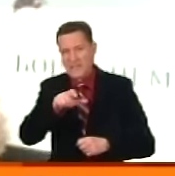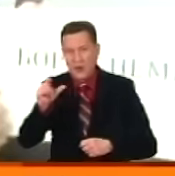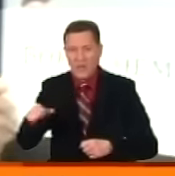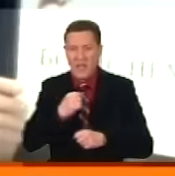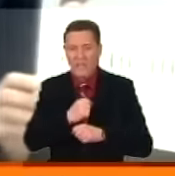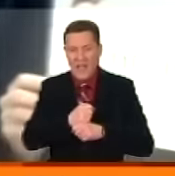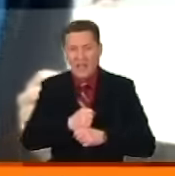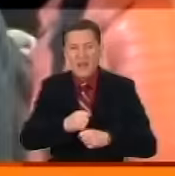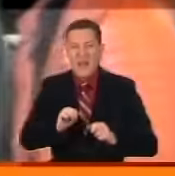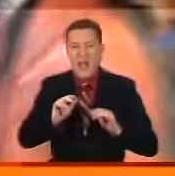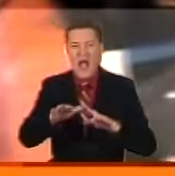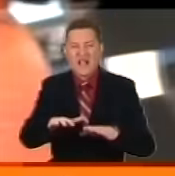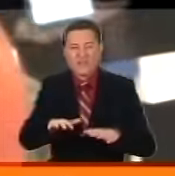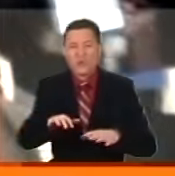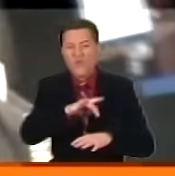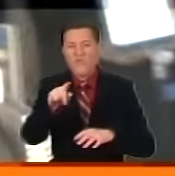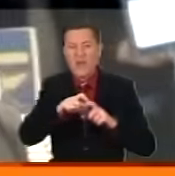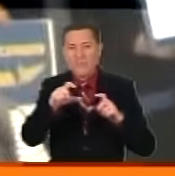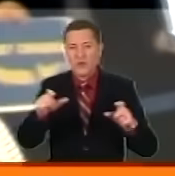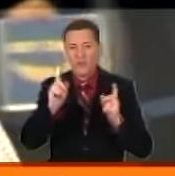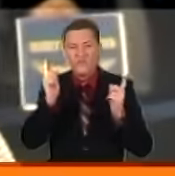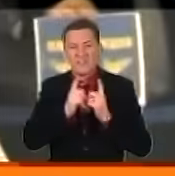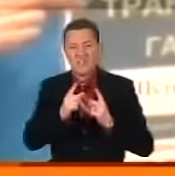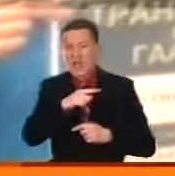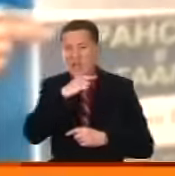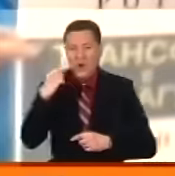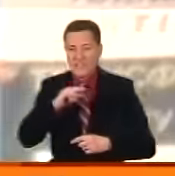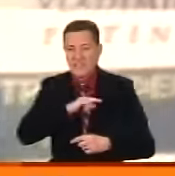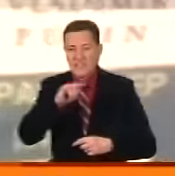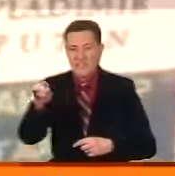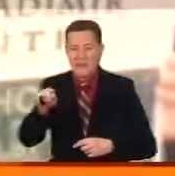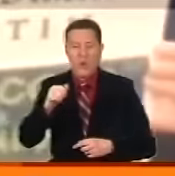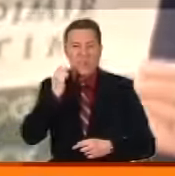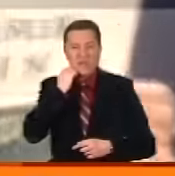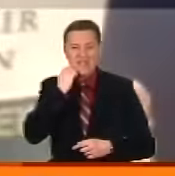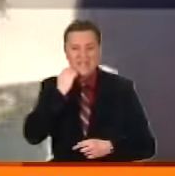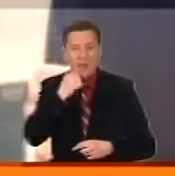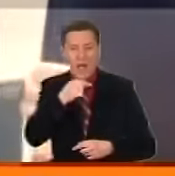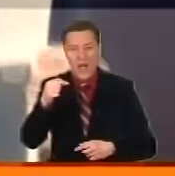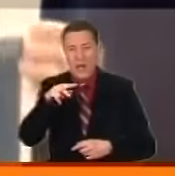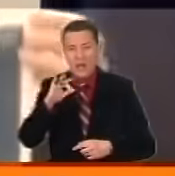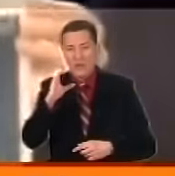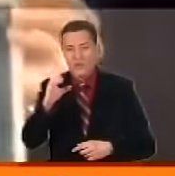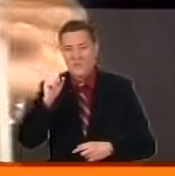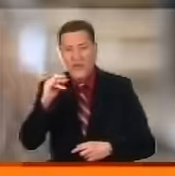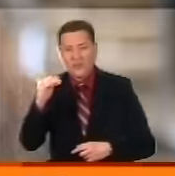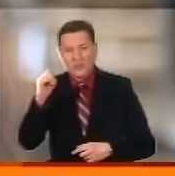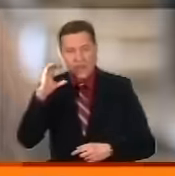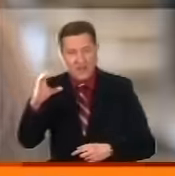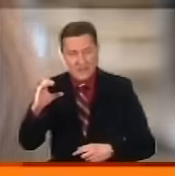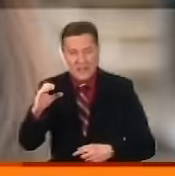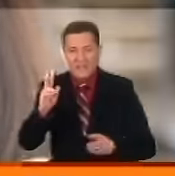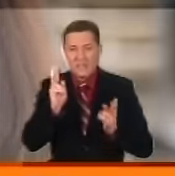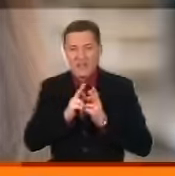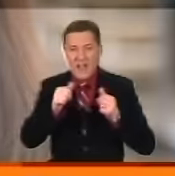известную акцию в аэропорту, встречали российские самолеты Москва-Лос-Анджелес и встречали с